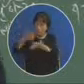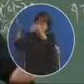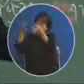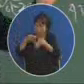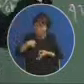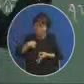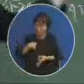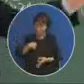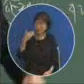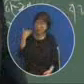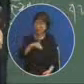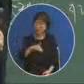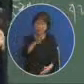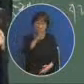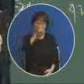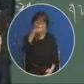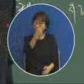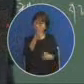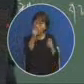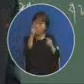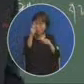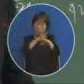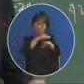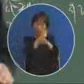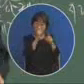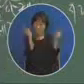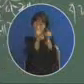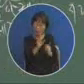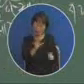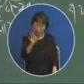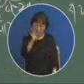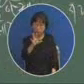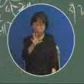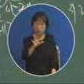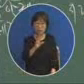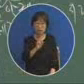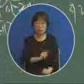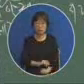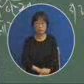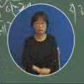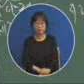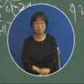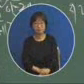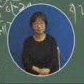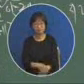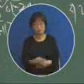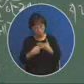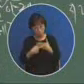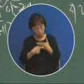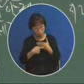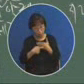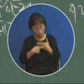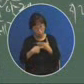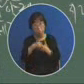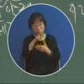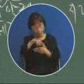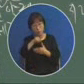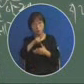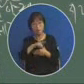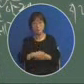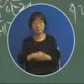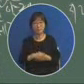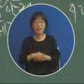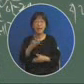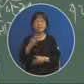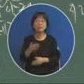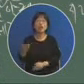누군데 바로왕에게 갑니까? 이랬다. Who am I that I can go and stand before Pharaoh? 그게 틀린 말이 아니에요. Those words are not incorrect. 그때